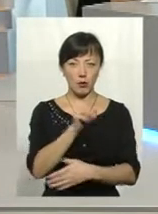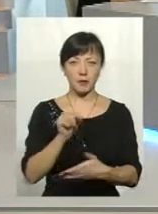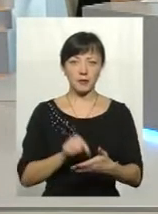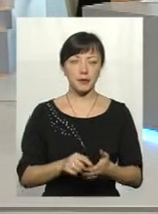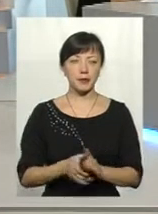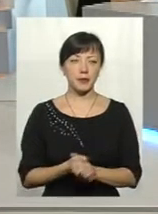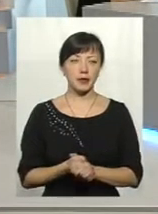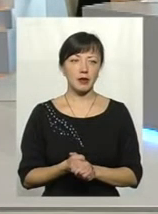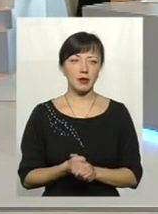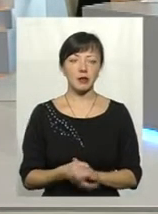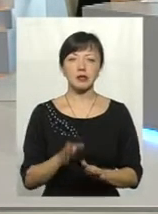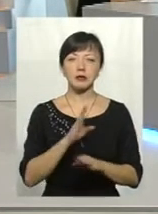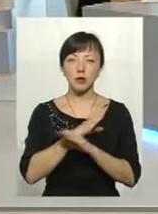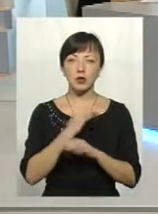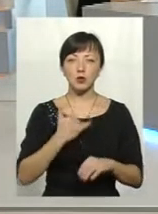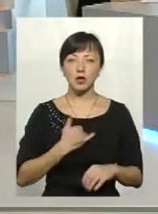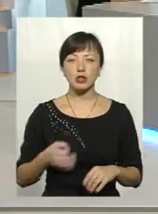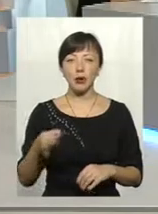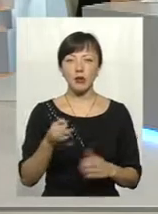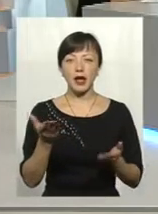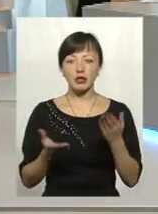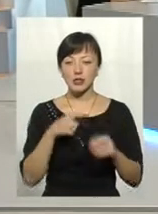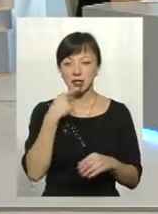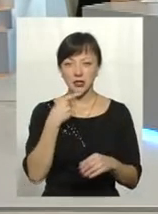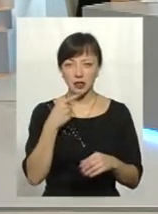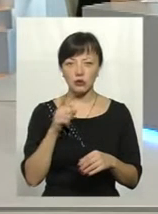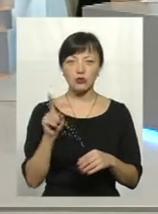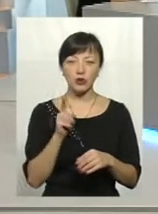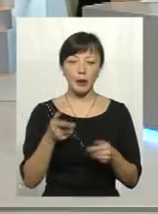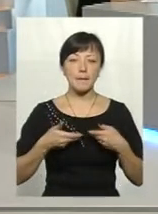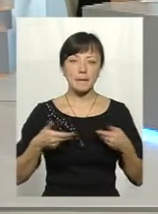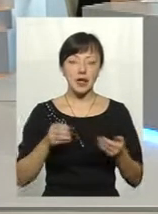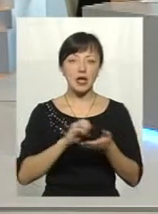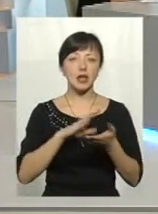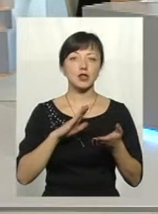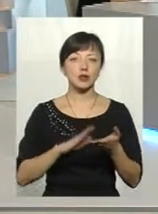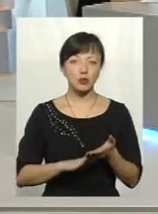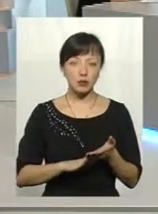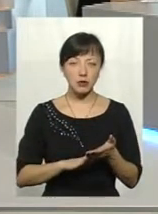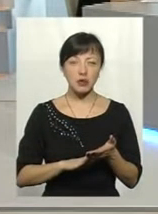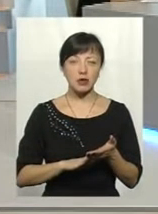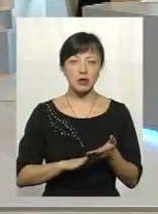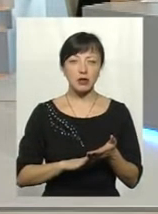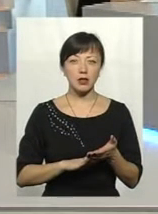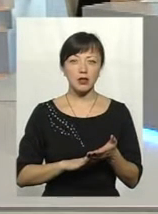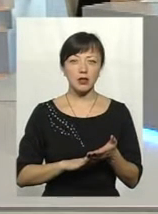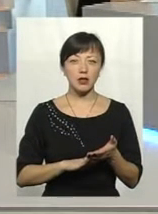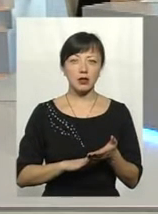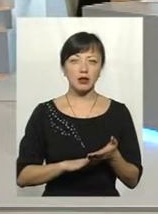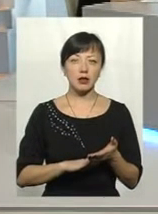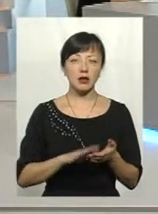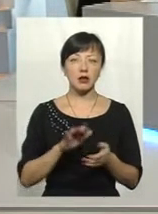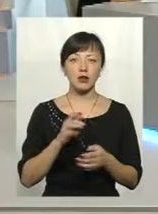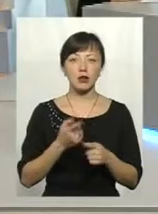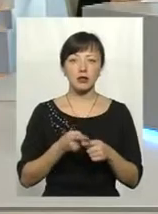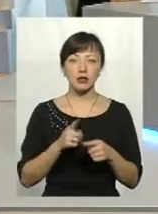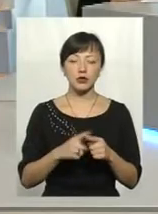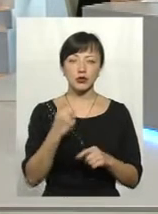Ну, смертність в нашій області, якщо сказати, щорічно ми реєструємо смертність туберкульозу в цифрах десь